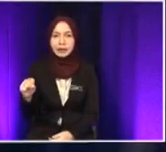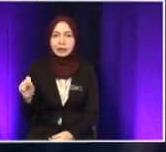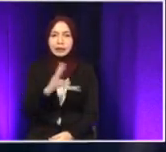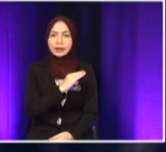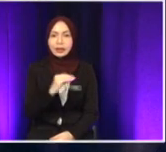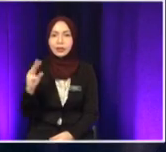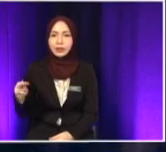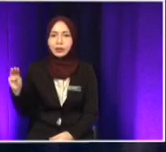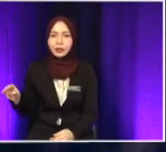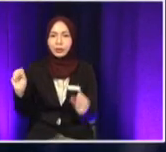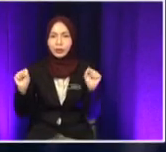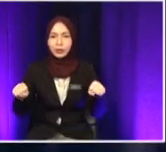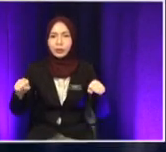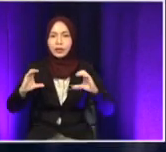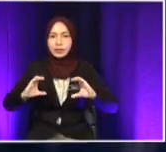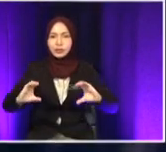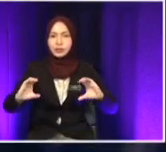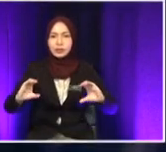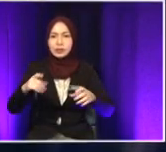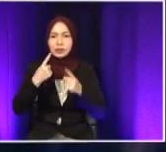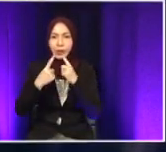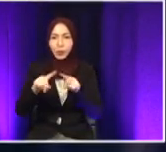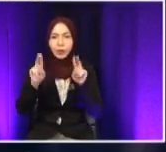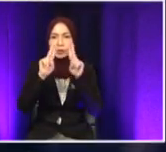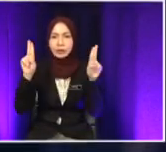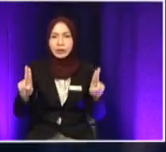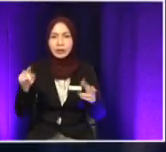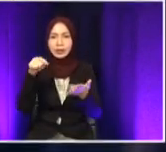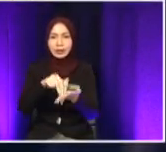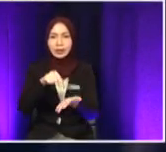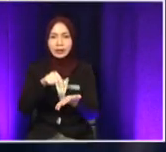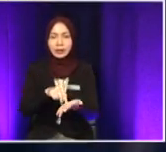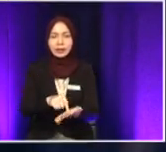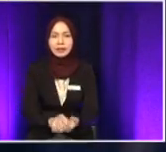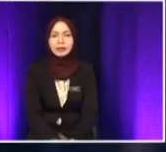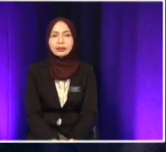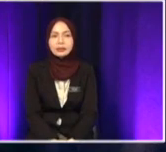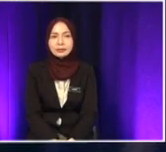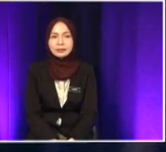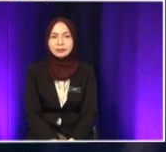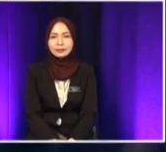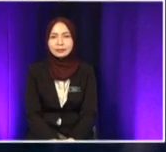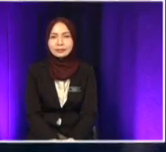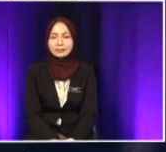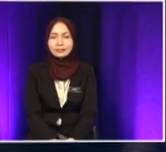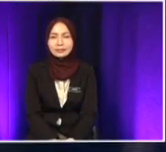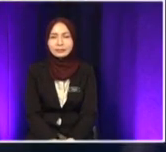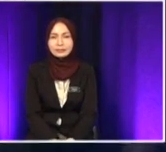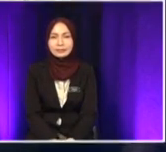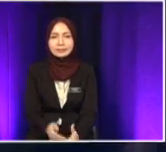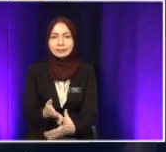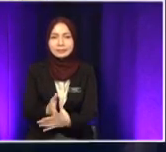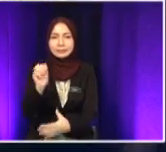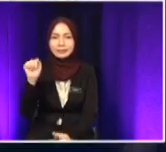try test Aiman di studio oke bye ayo tak boleh Bagi jawaban lagi Oke teruskan